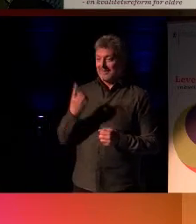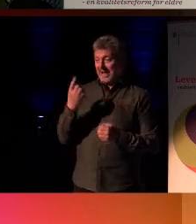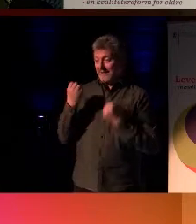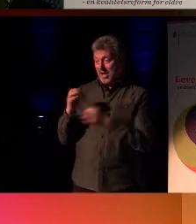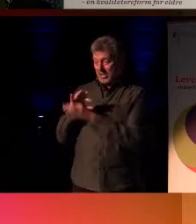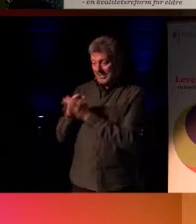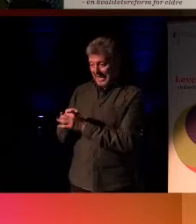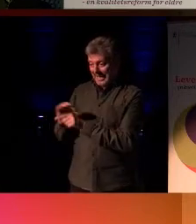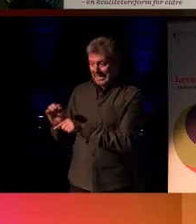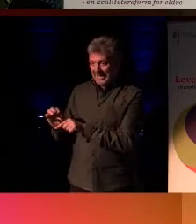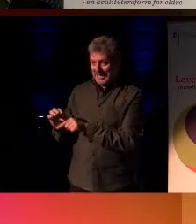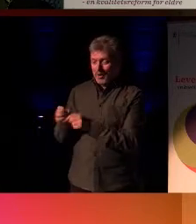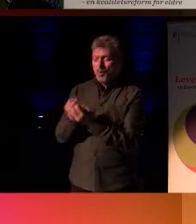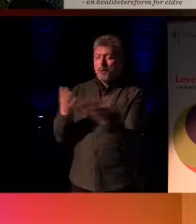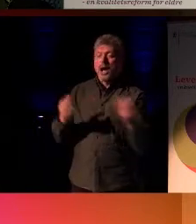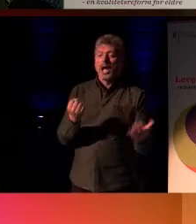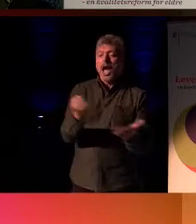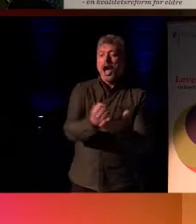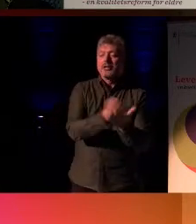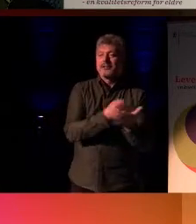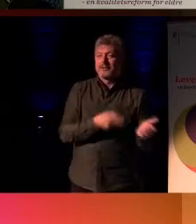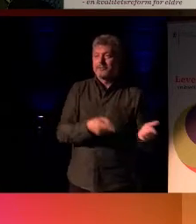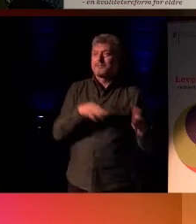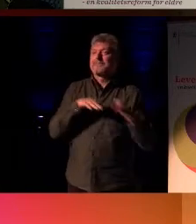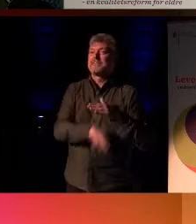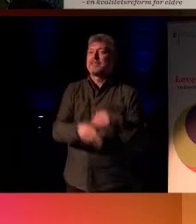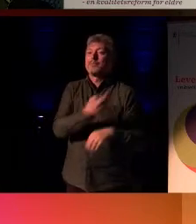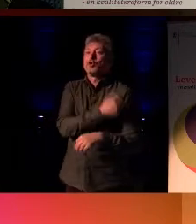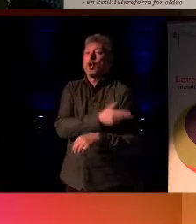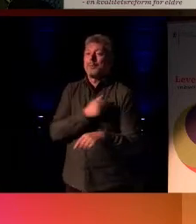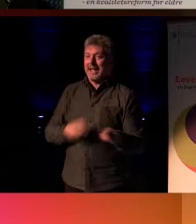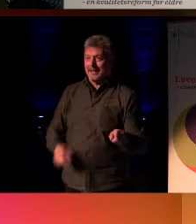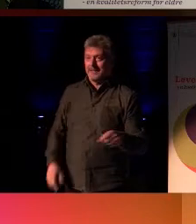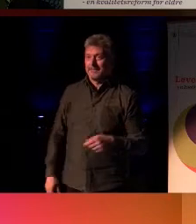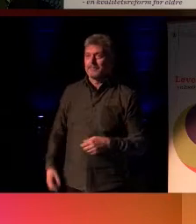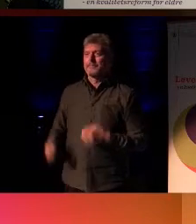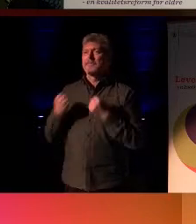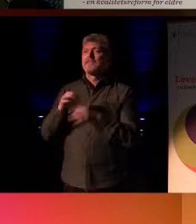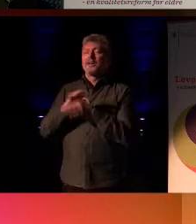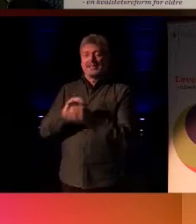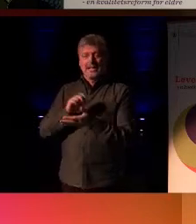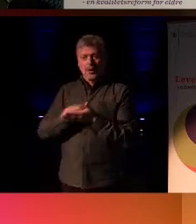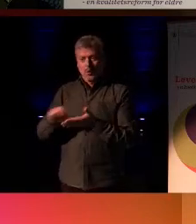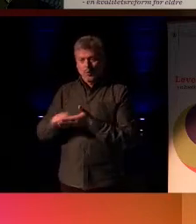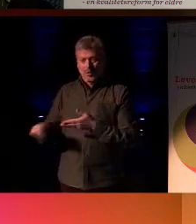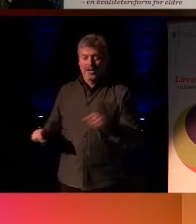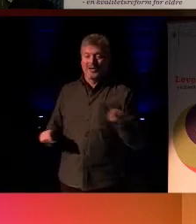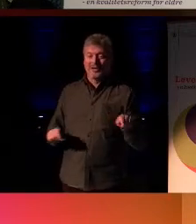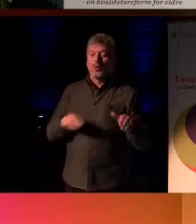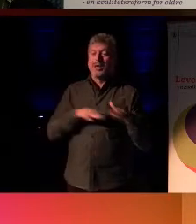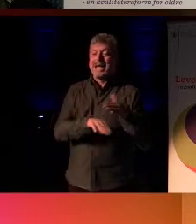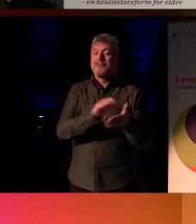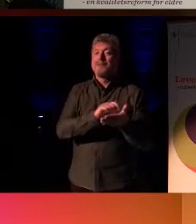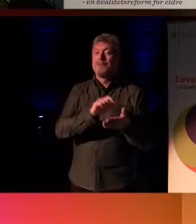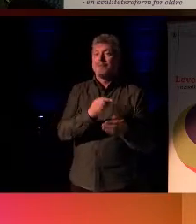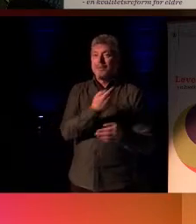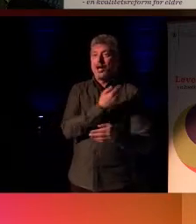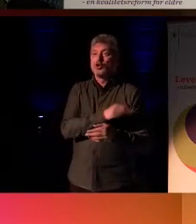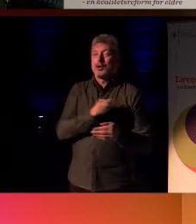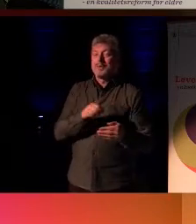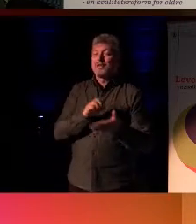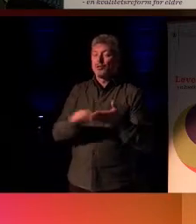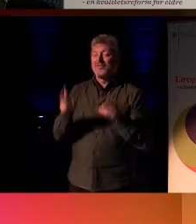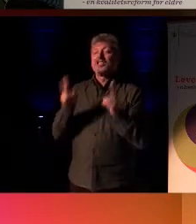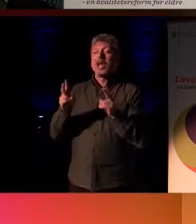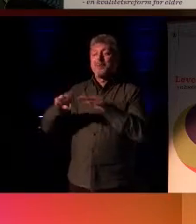fastlege og mange ansatte i hjemmesykepleien. Fastlegens kontor og hjemmesykepleiens kontor var i samme